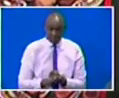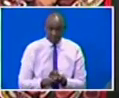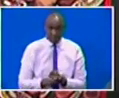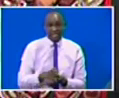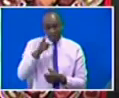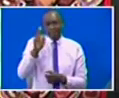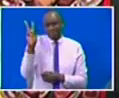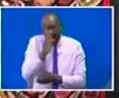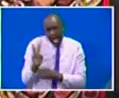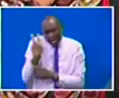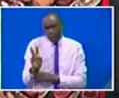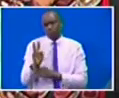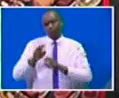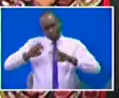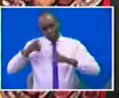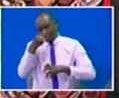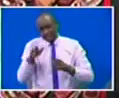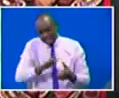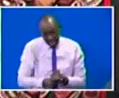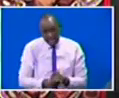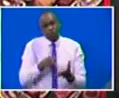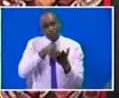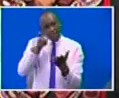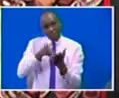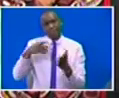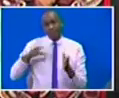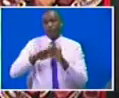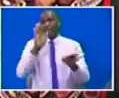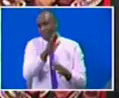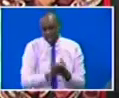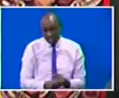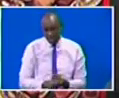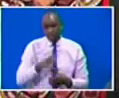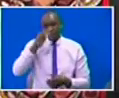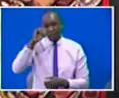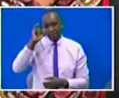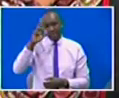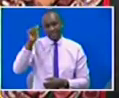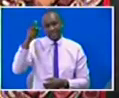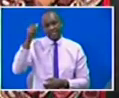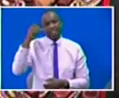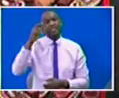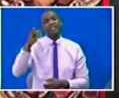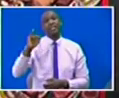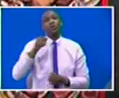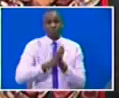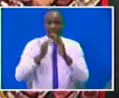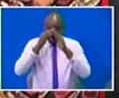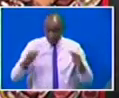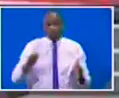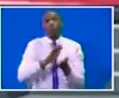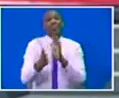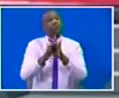valuation itself ambayo ilifanyika juu ya kuwalipa watu wa Miritini ilikuwa ya house without